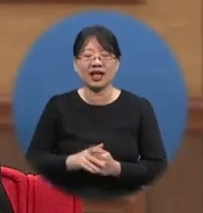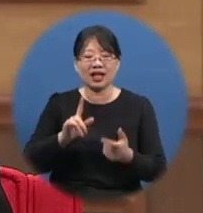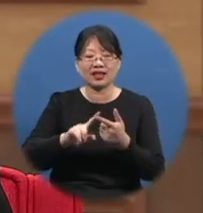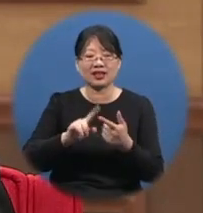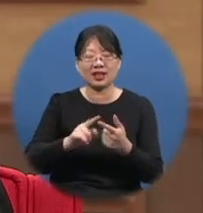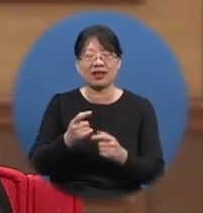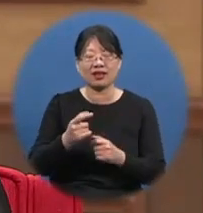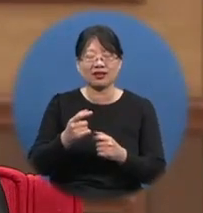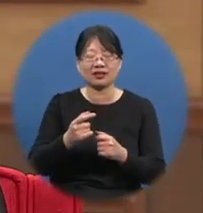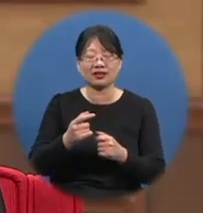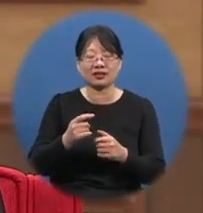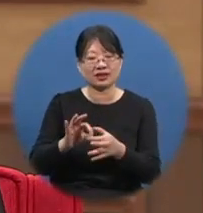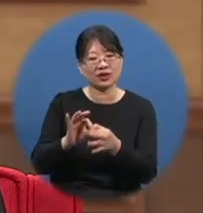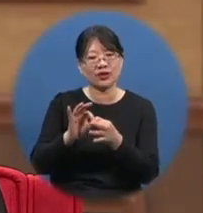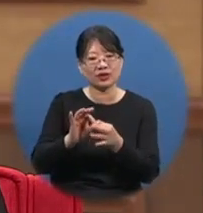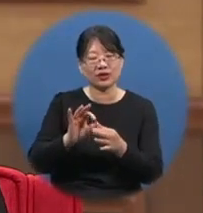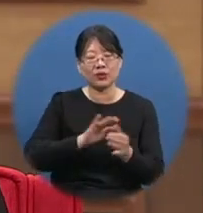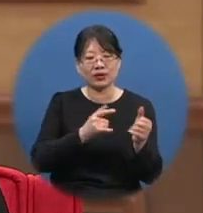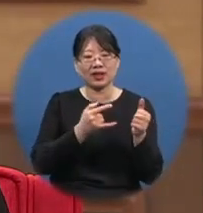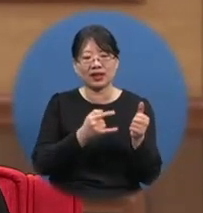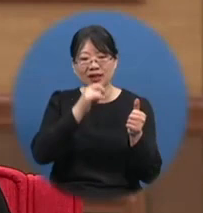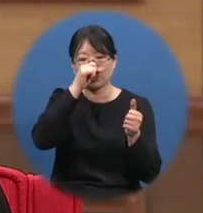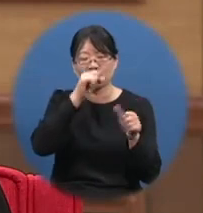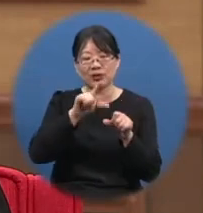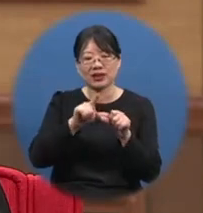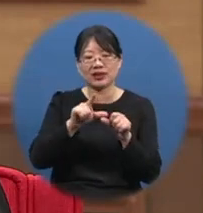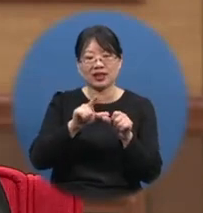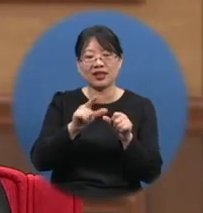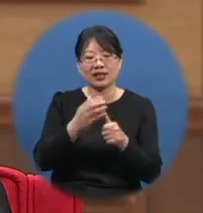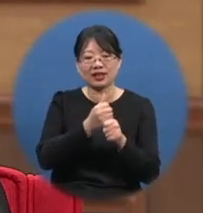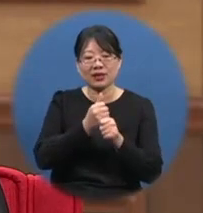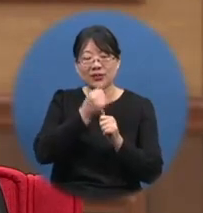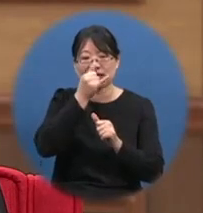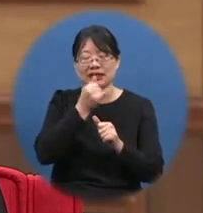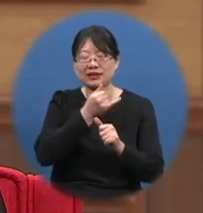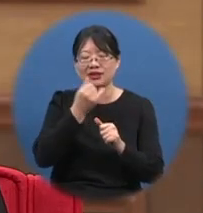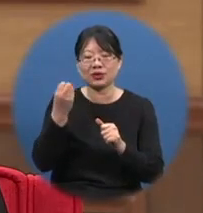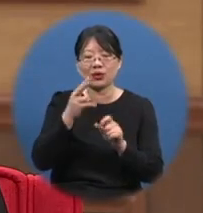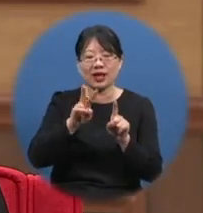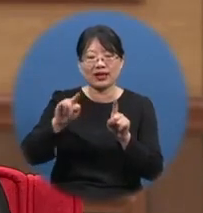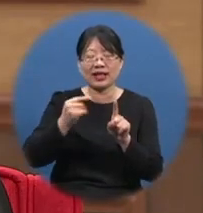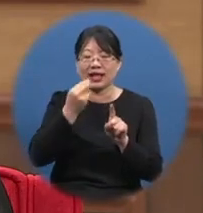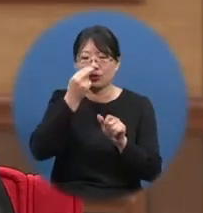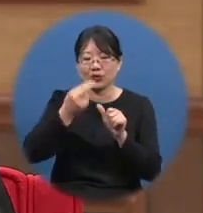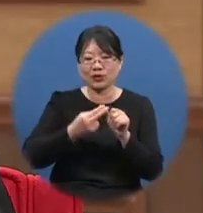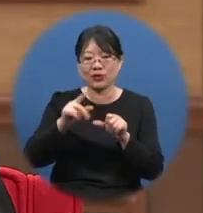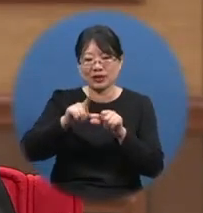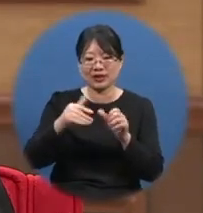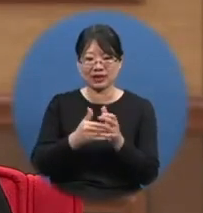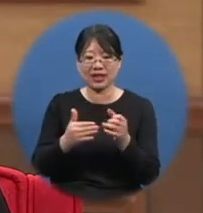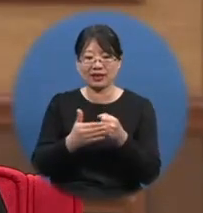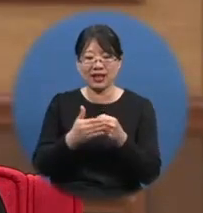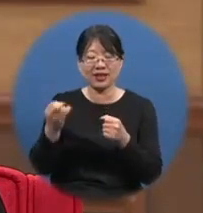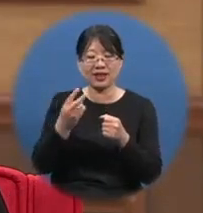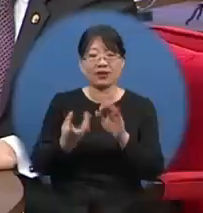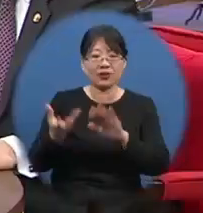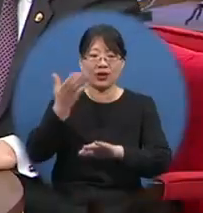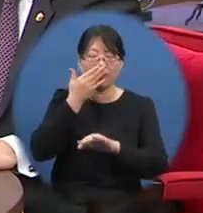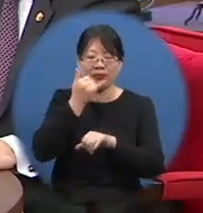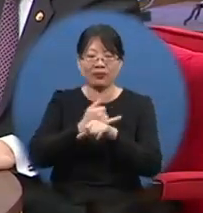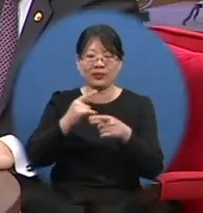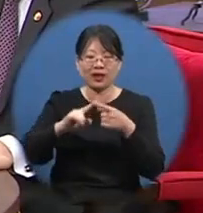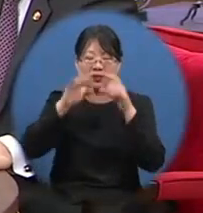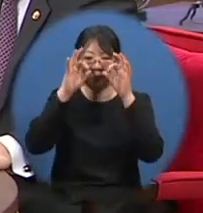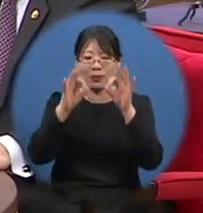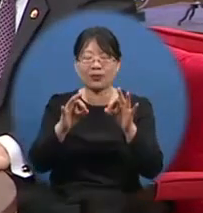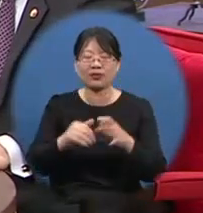이런 자극이 우리에게는 좋은 기회를 잡을 수 있는 또 하나의 도전의 기회다. 맞습니다. 대한민국이 다시 도약할 수 있는